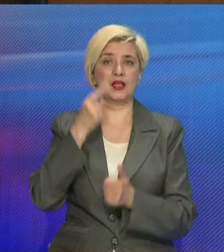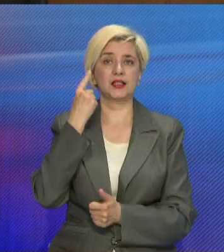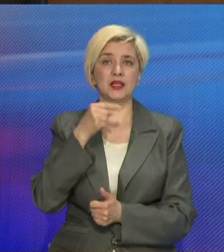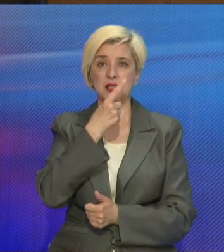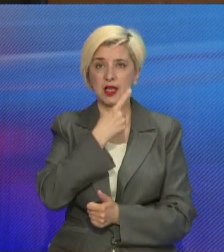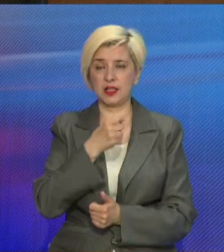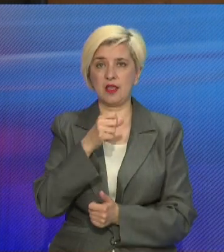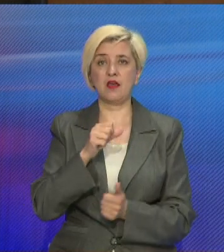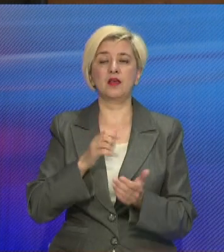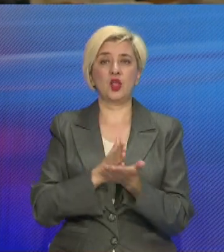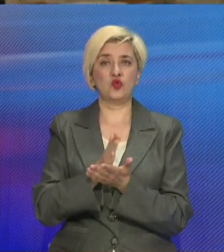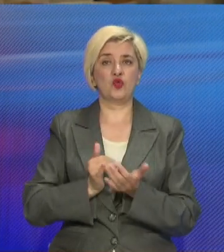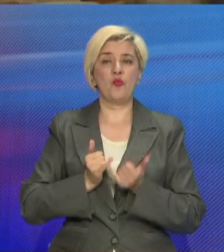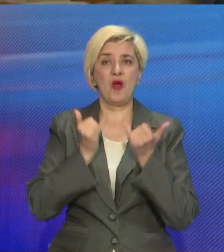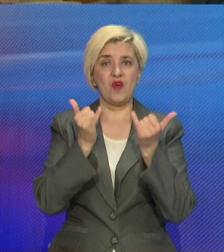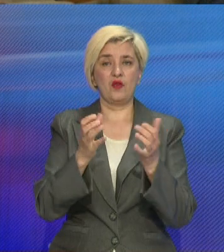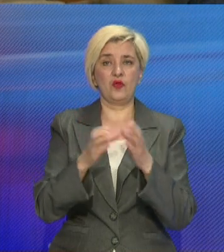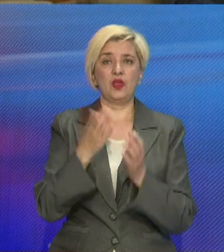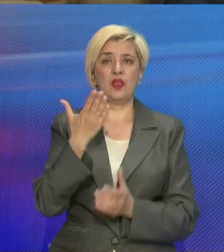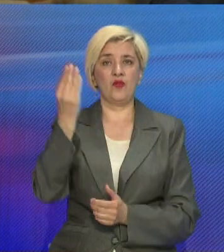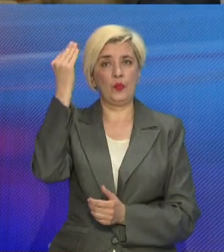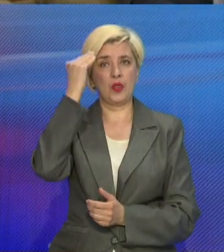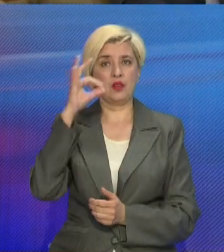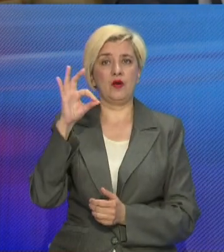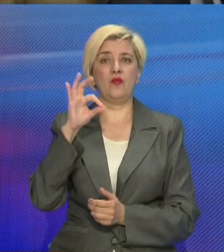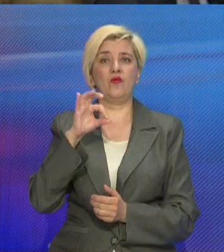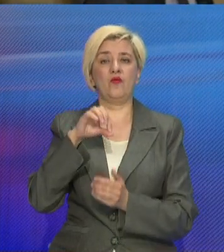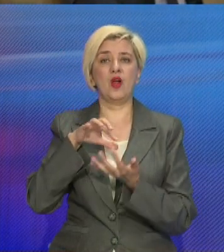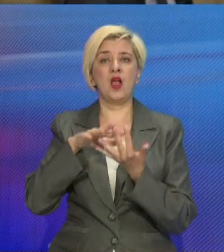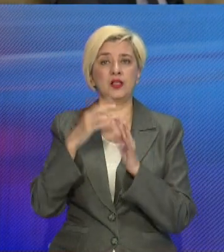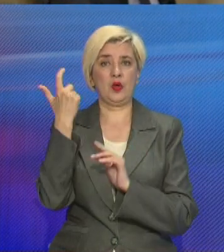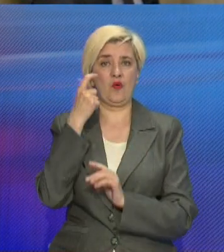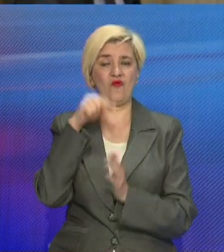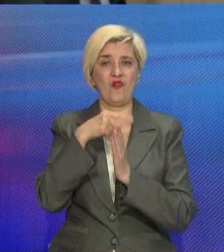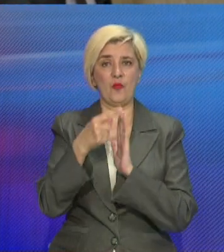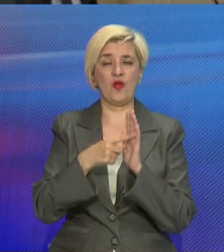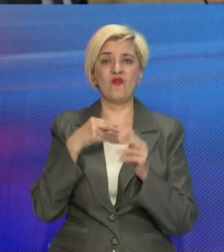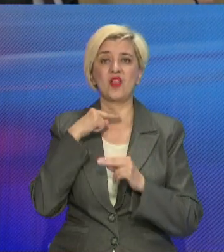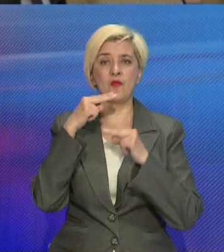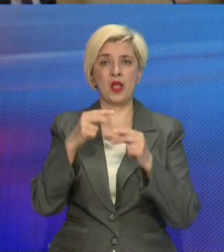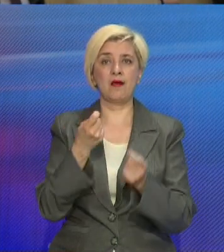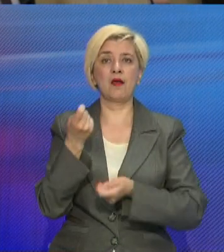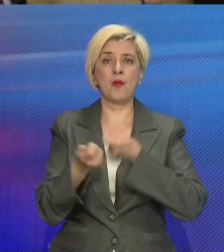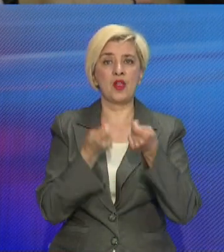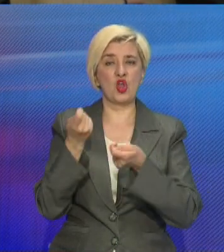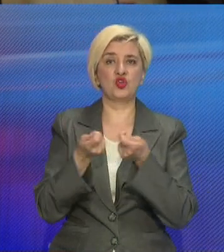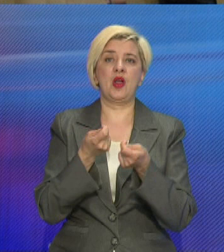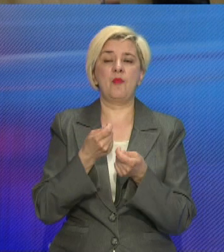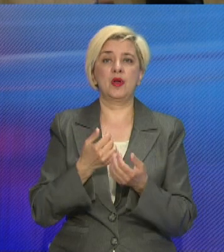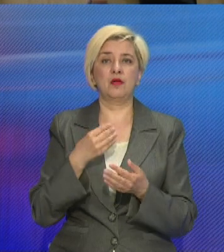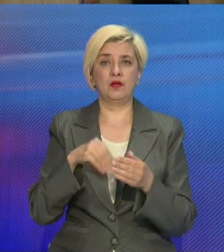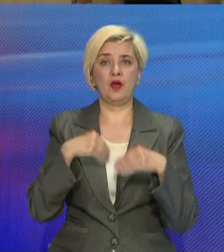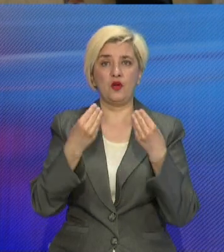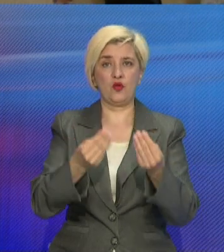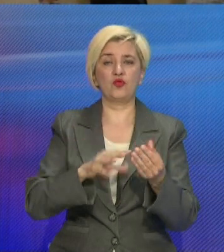калектыву. Яго кампетэнтнае меркаванне ў агранамічных пытаннях увага да дробязей прыносіць плён. Сапраўдный